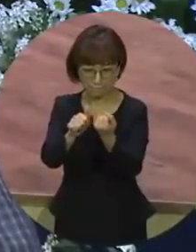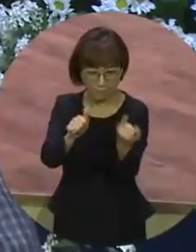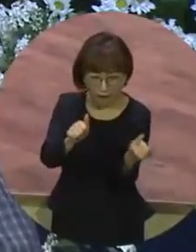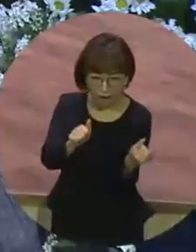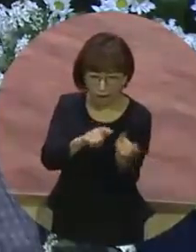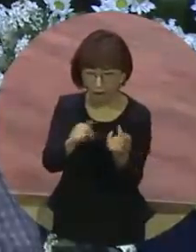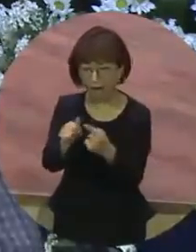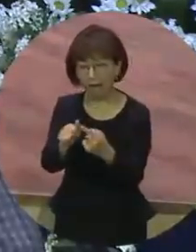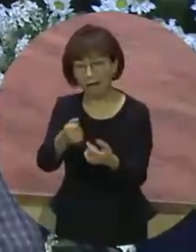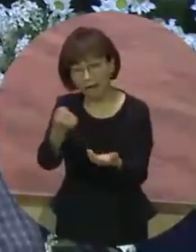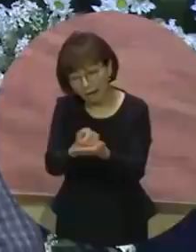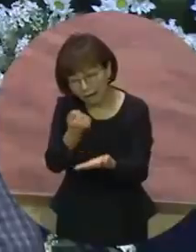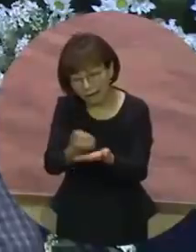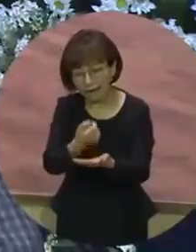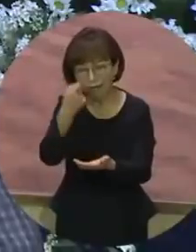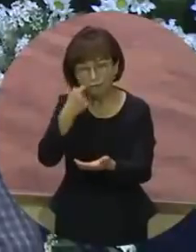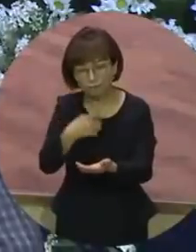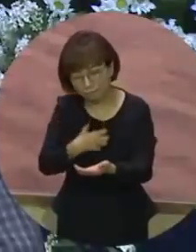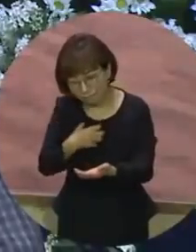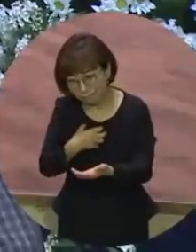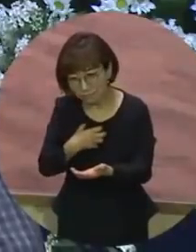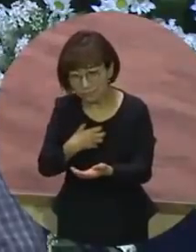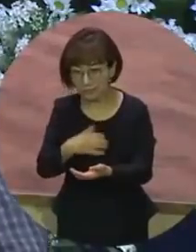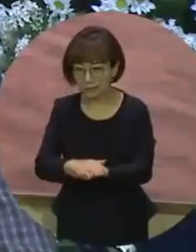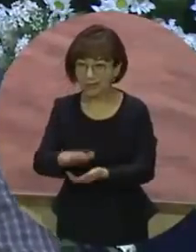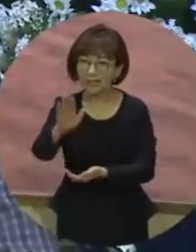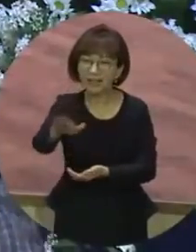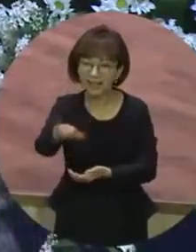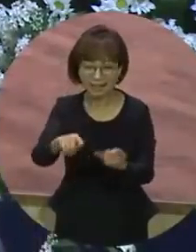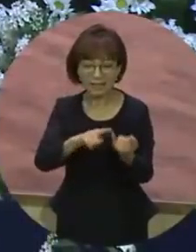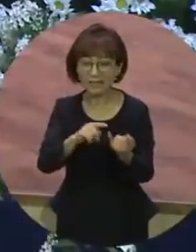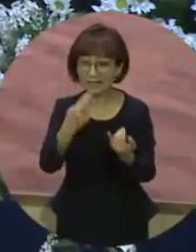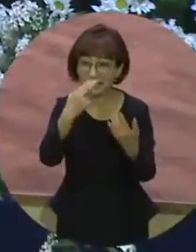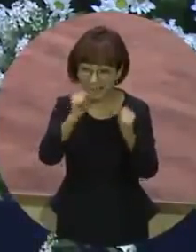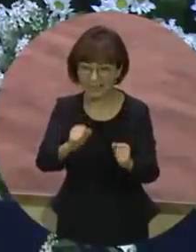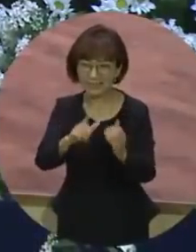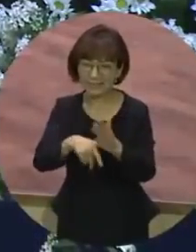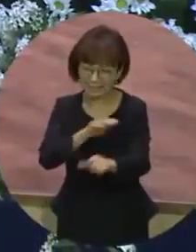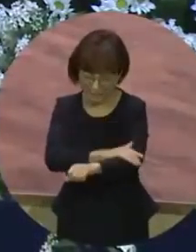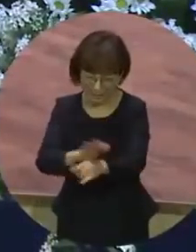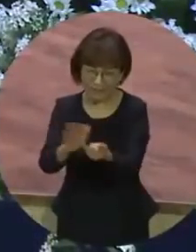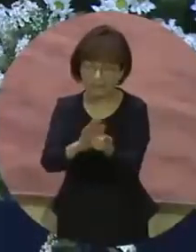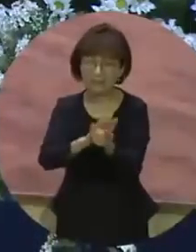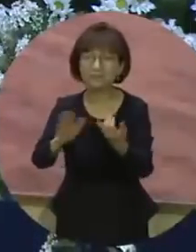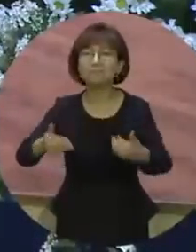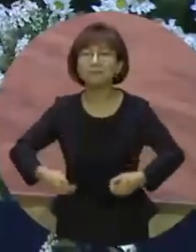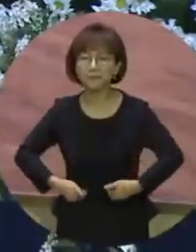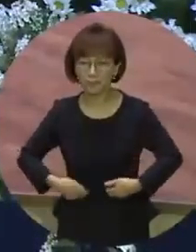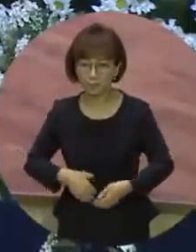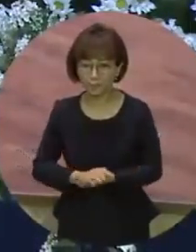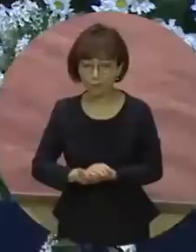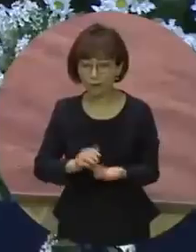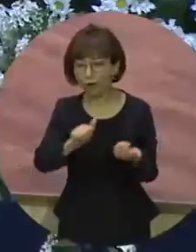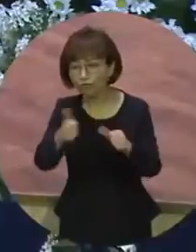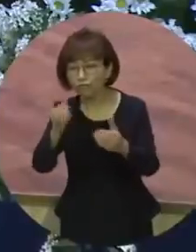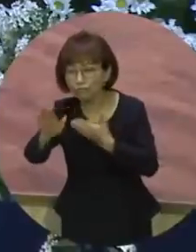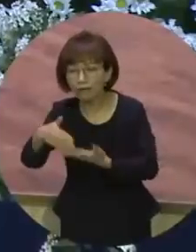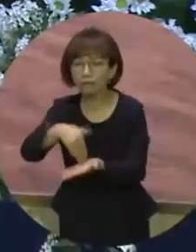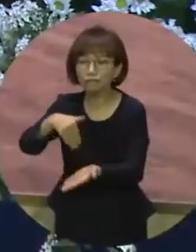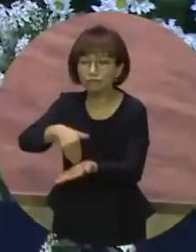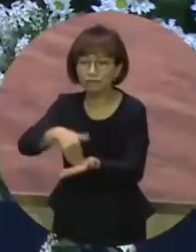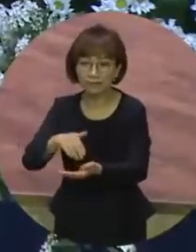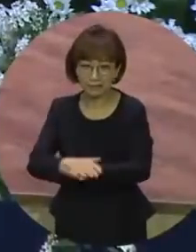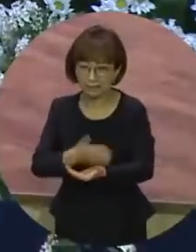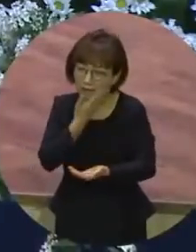아멘. 있을 때 잘해. 정말 있을 때 잘해야 돼요. 떠나고 나면 아무 소용없어. 매일 보니까 귀한